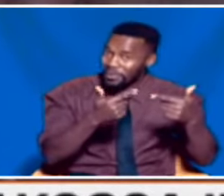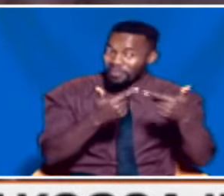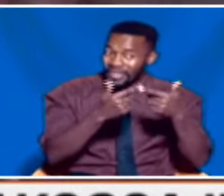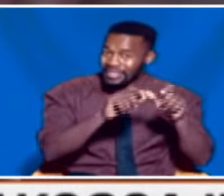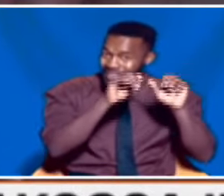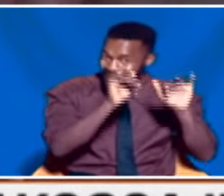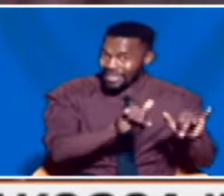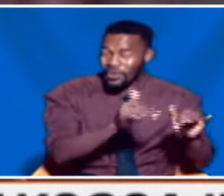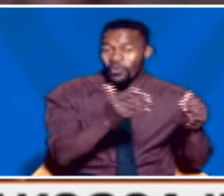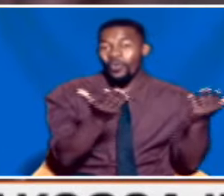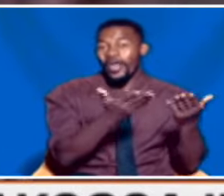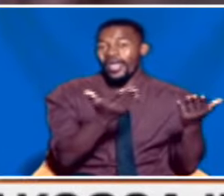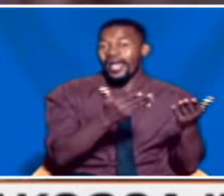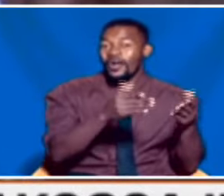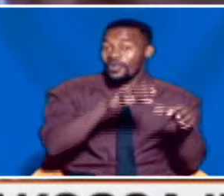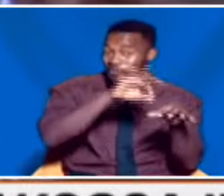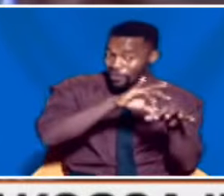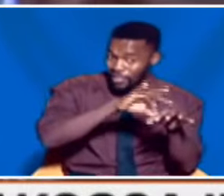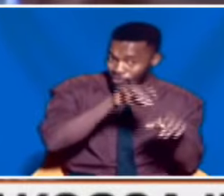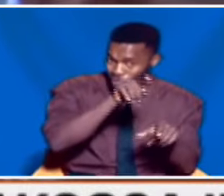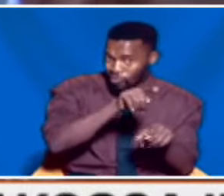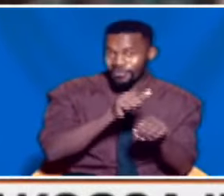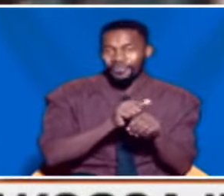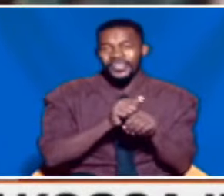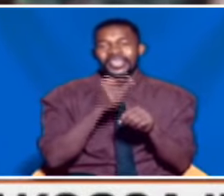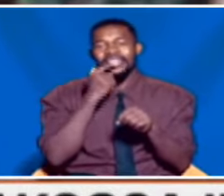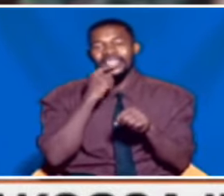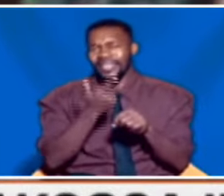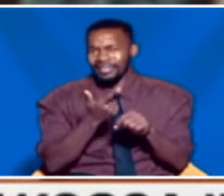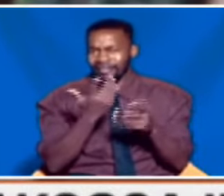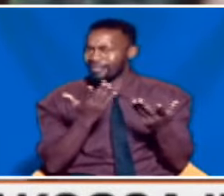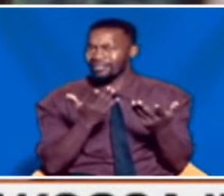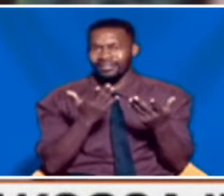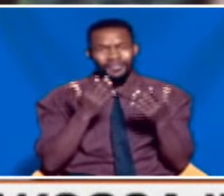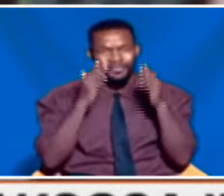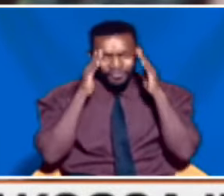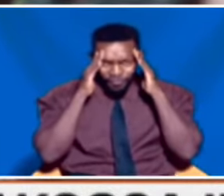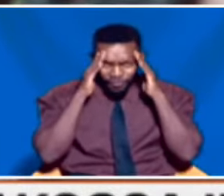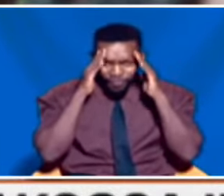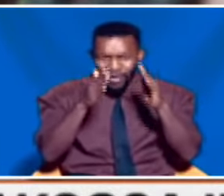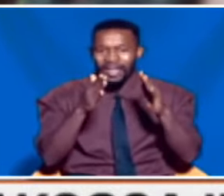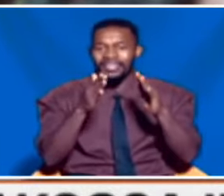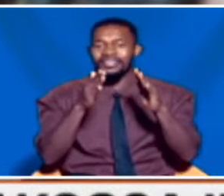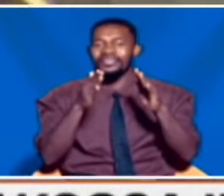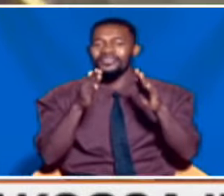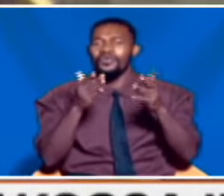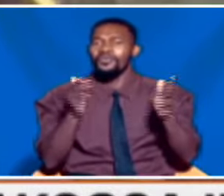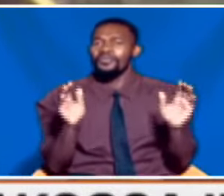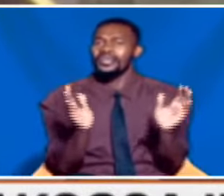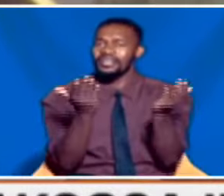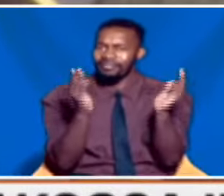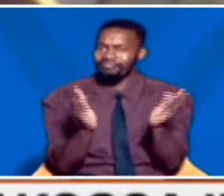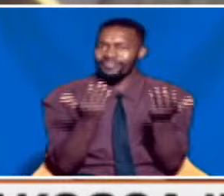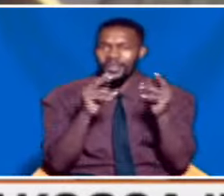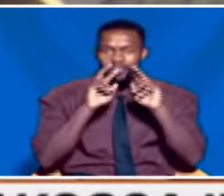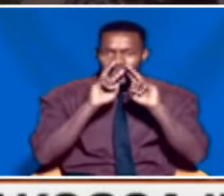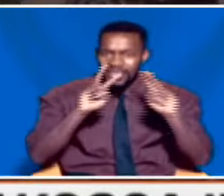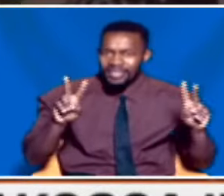aliyochaguliwa. Amesema kuwa azma yake ya kuunganisha eneo la Mlima Kenya ni kuleta tu maendeleo, wala sio